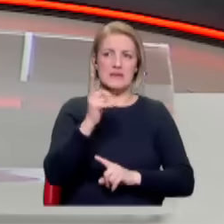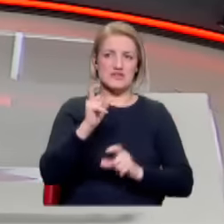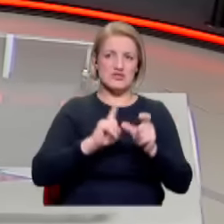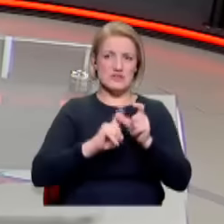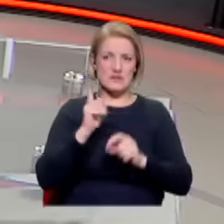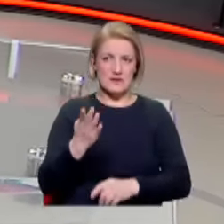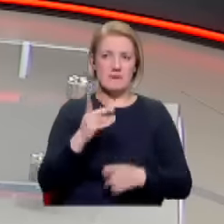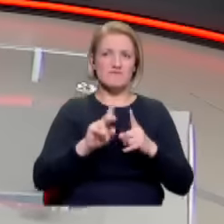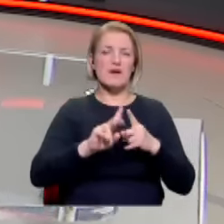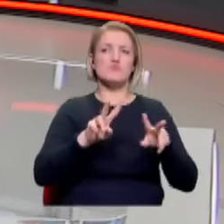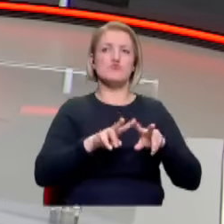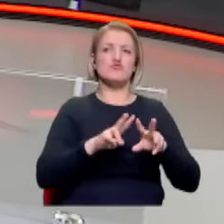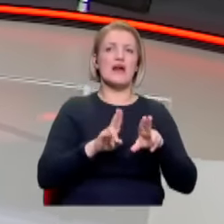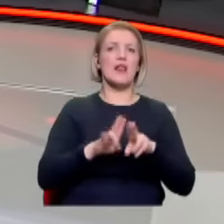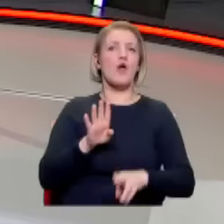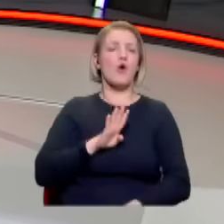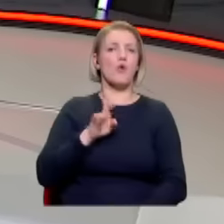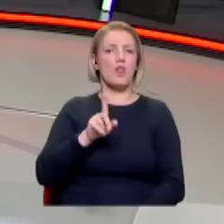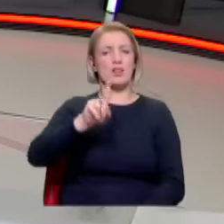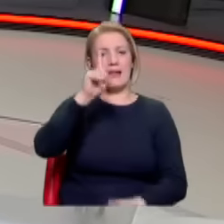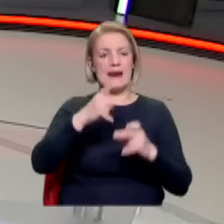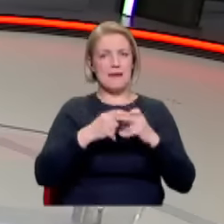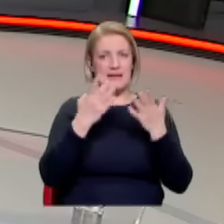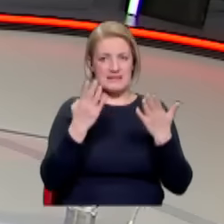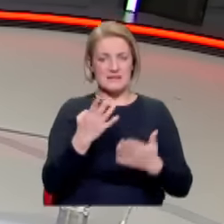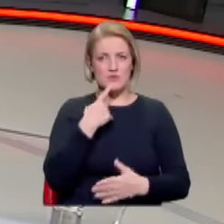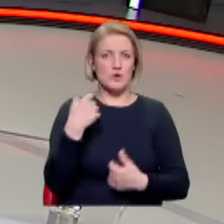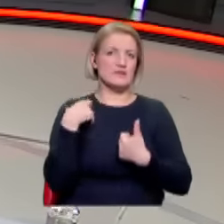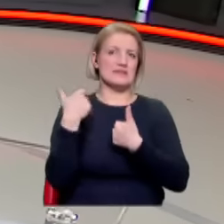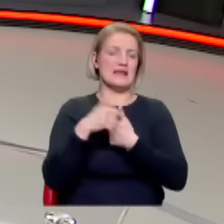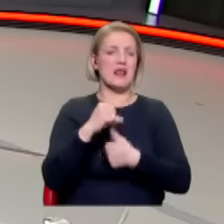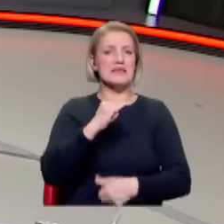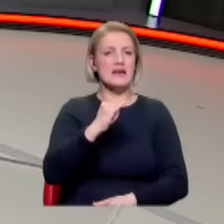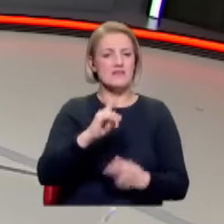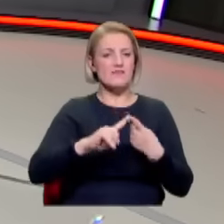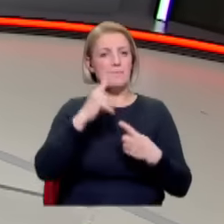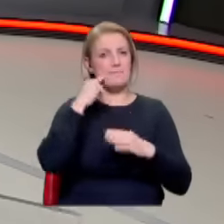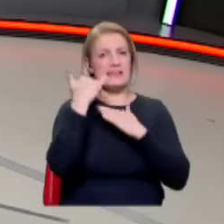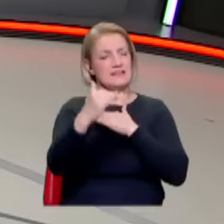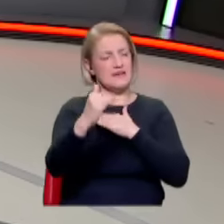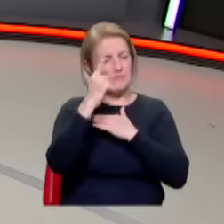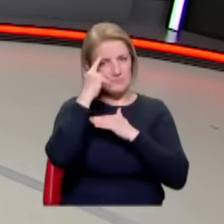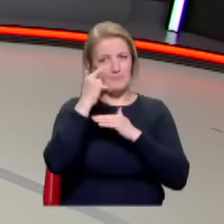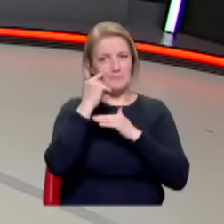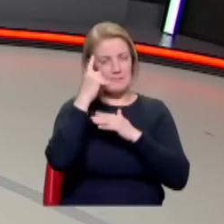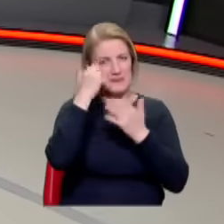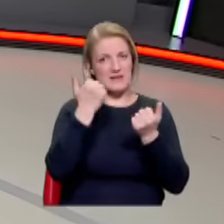Münci Kalayoğlu'na Allah'tan rahmet diliyoruz tekrar. Yakınlarına ve milletimize de başsağlığı